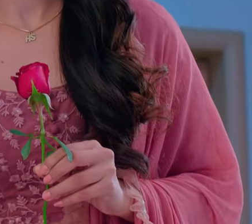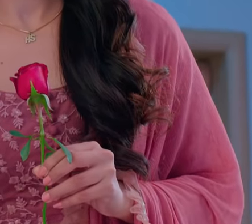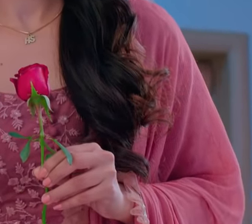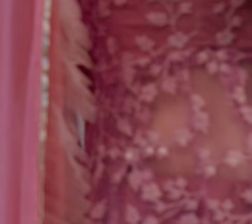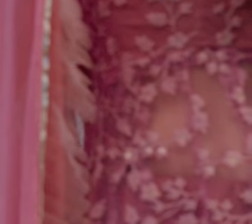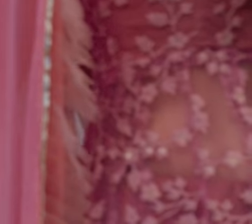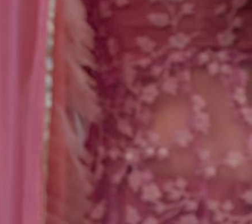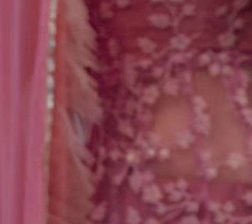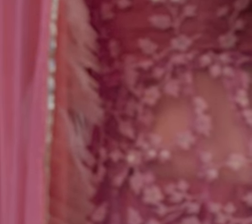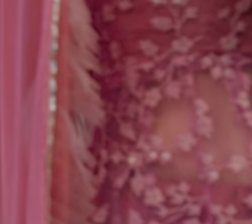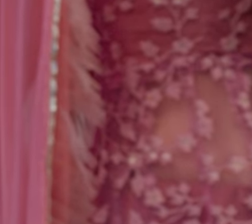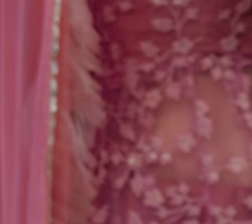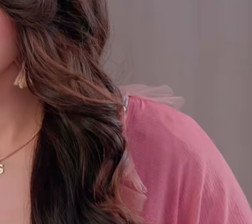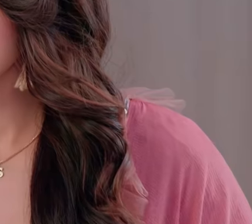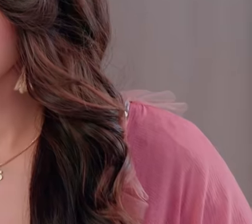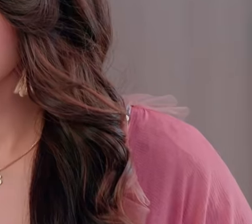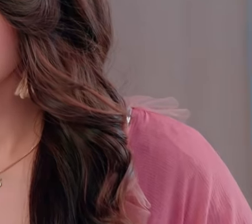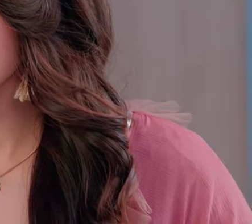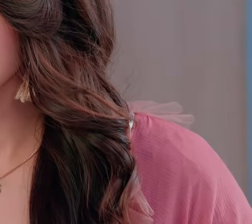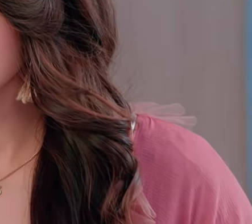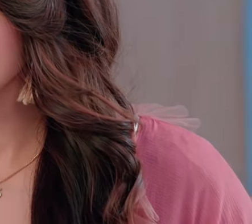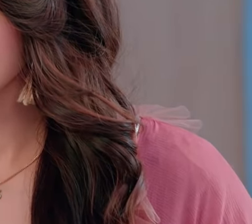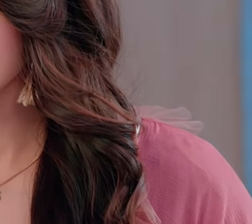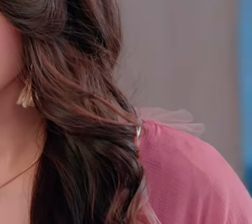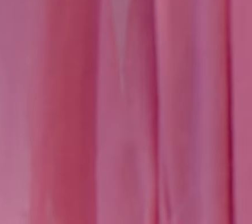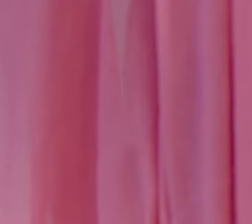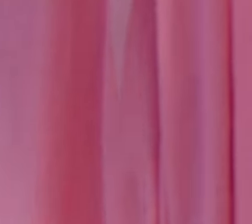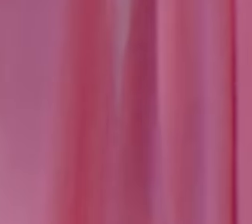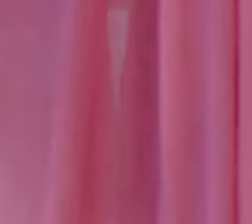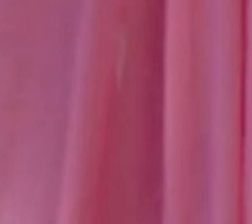मुझे दे दे इतनी इजाजत,